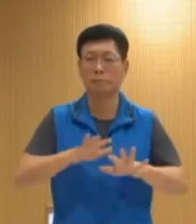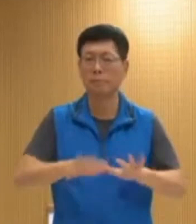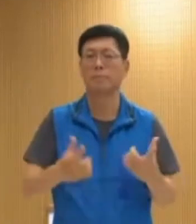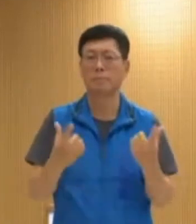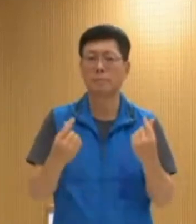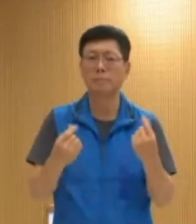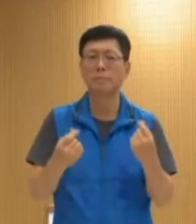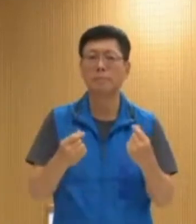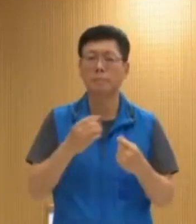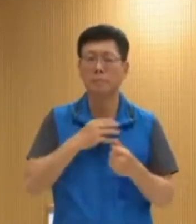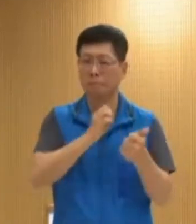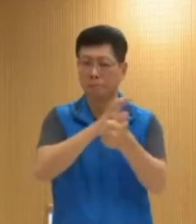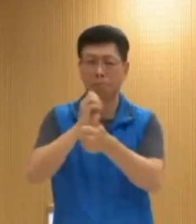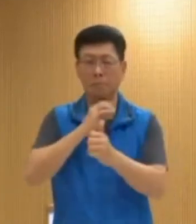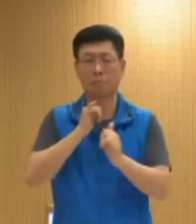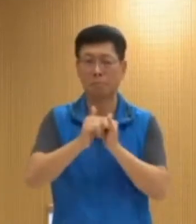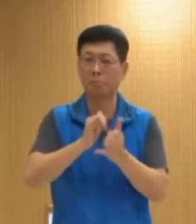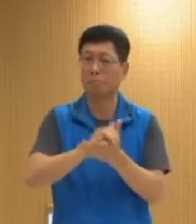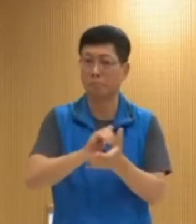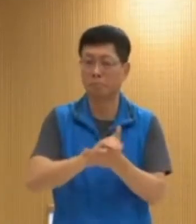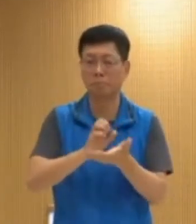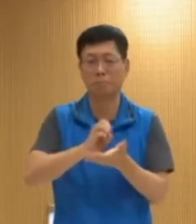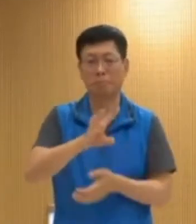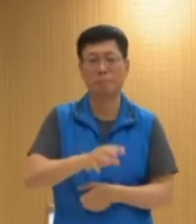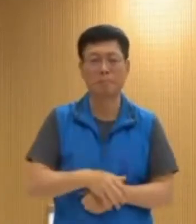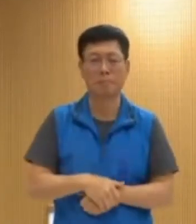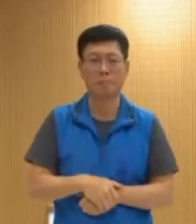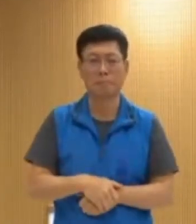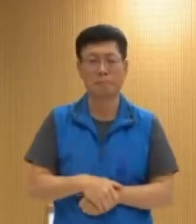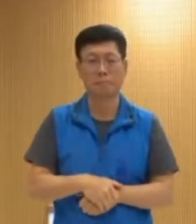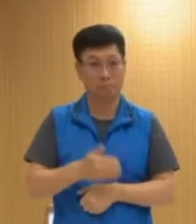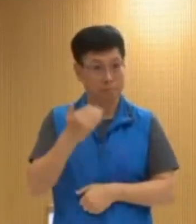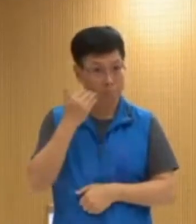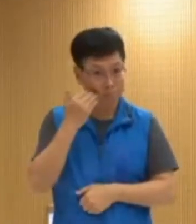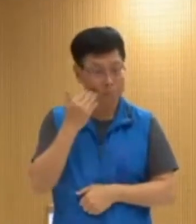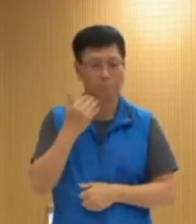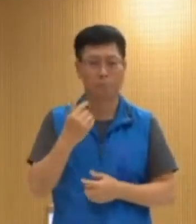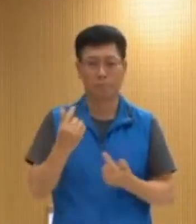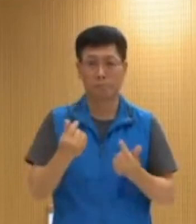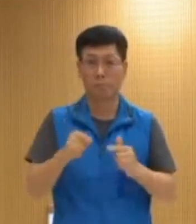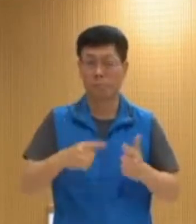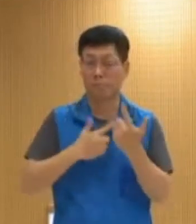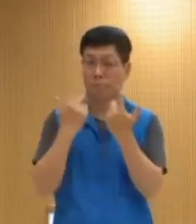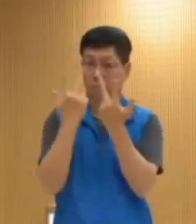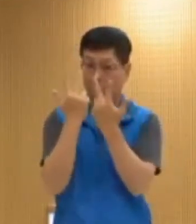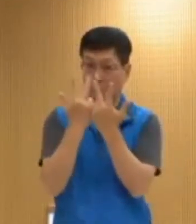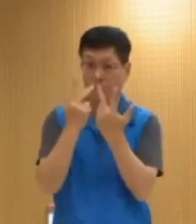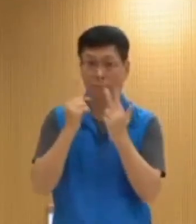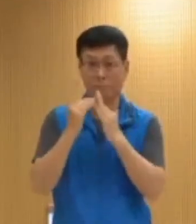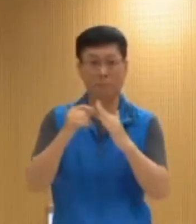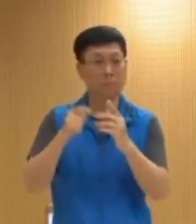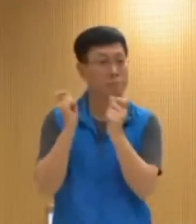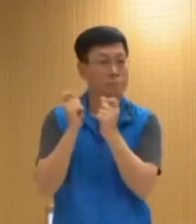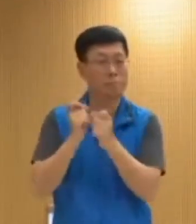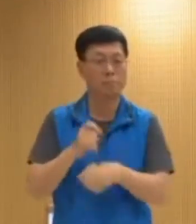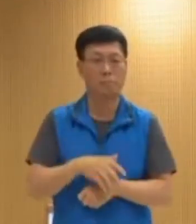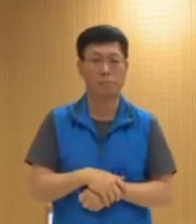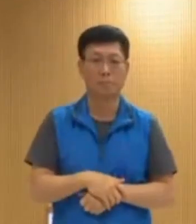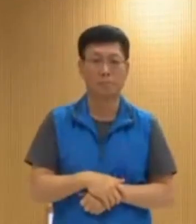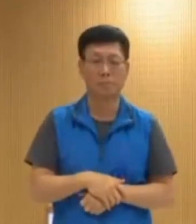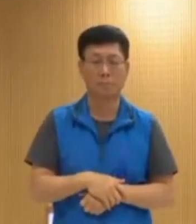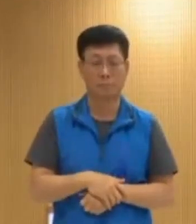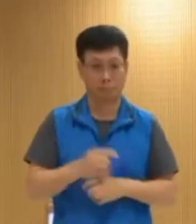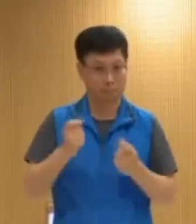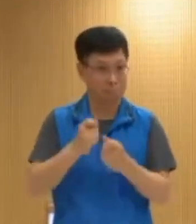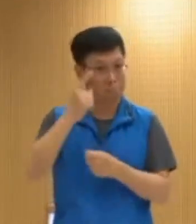给所有的市民朋友做一个报告。至于我们新北市在这段时间里面，尤